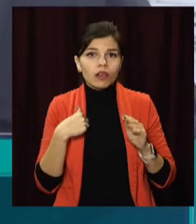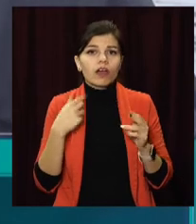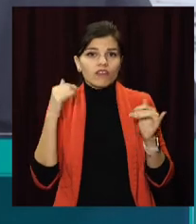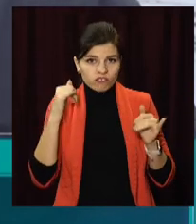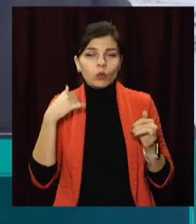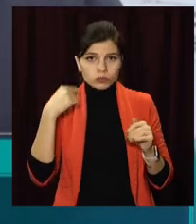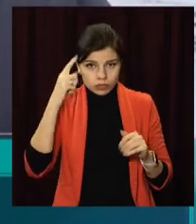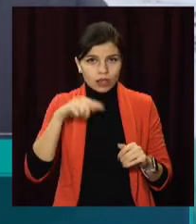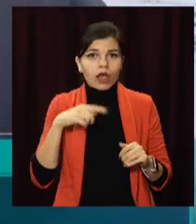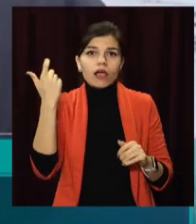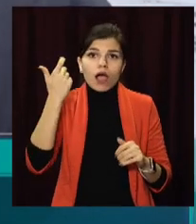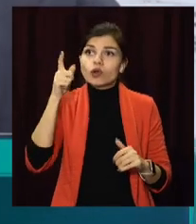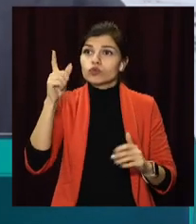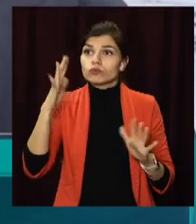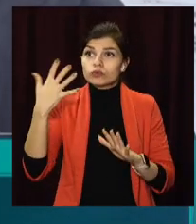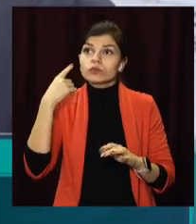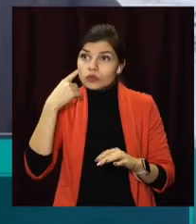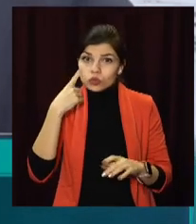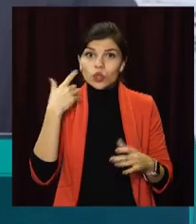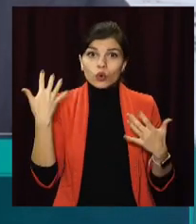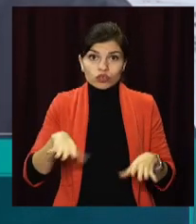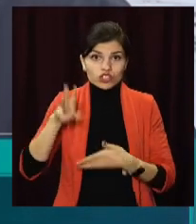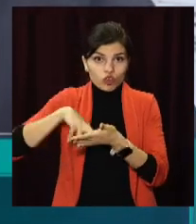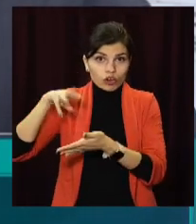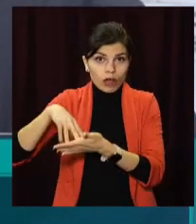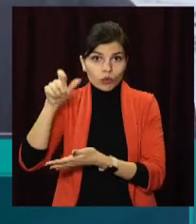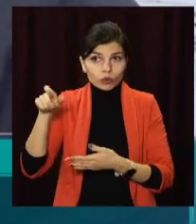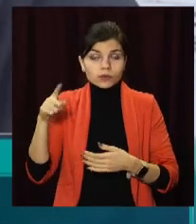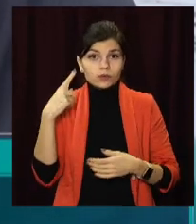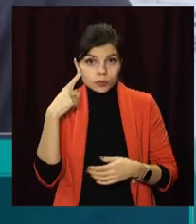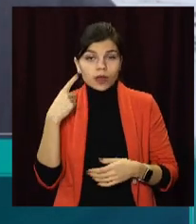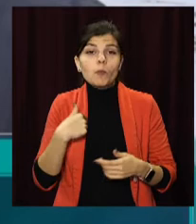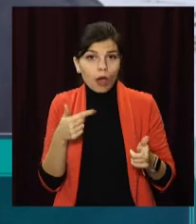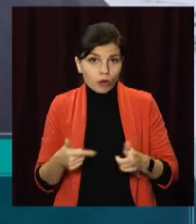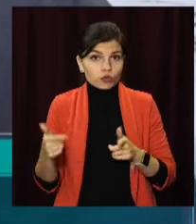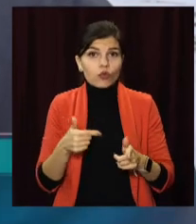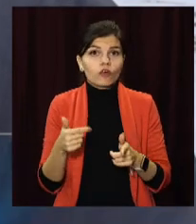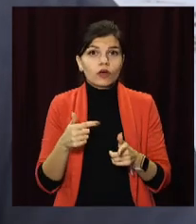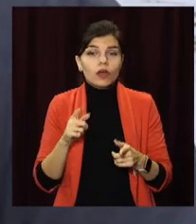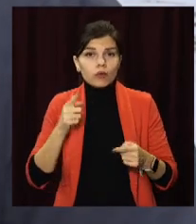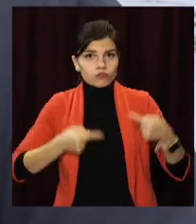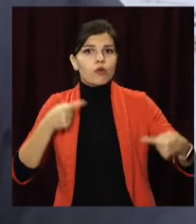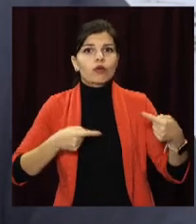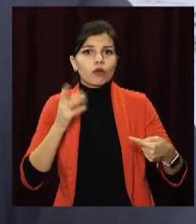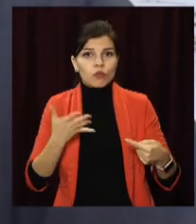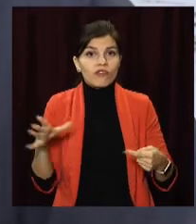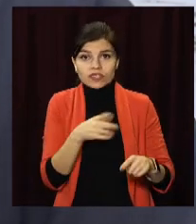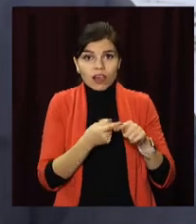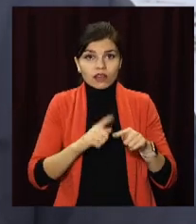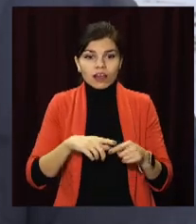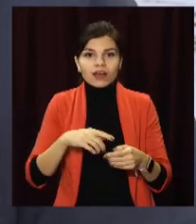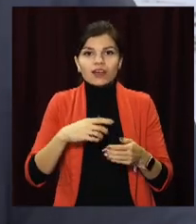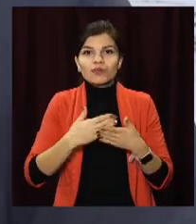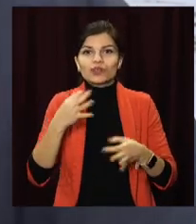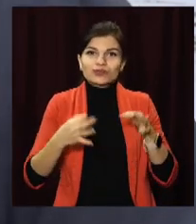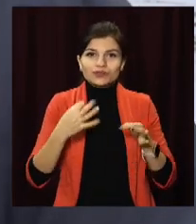ми в курсі подій в Харкові, що там вже штрафують людей. Ми готуємося оспаривать все эти